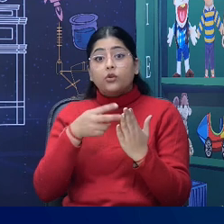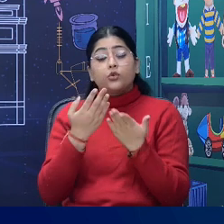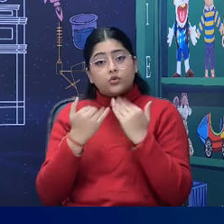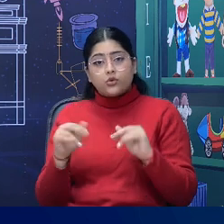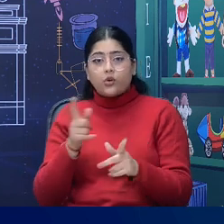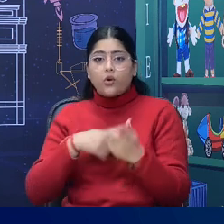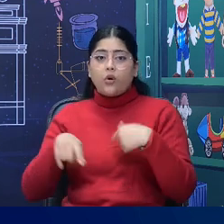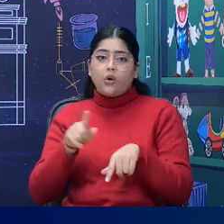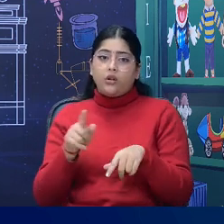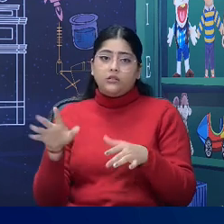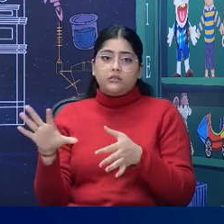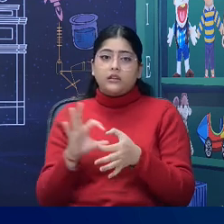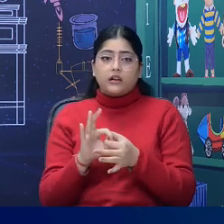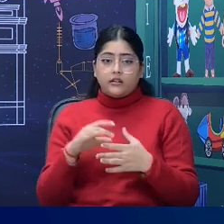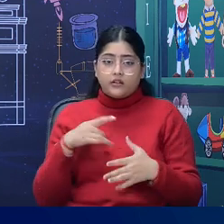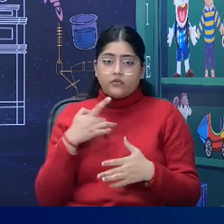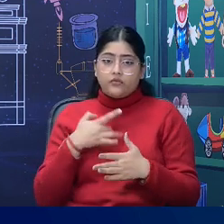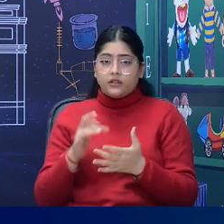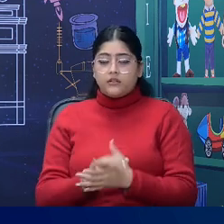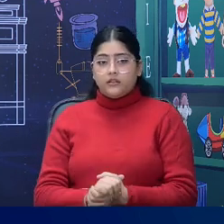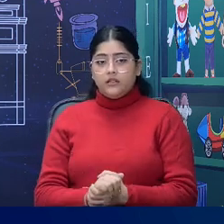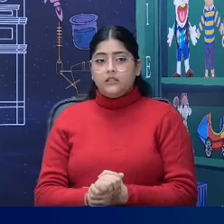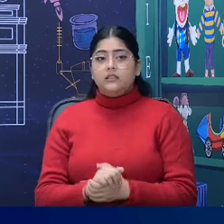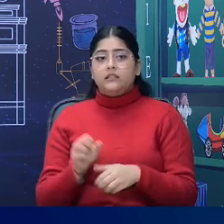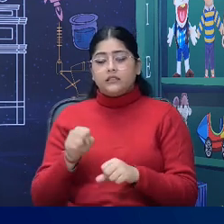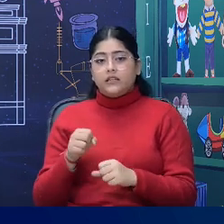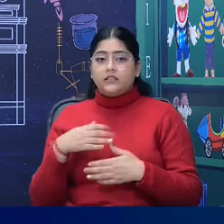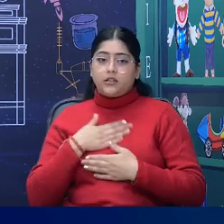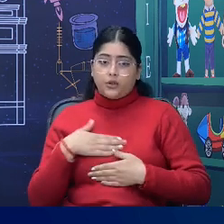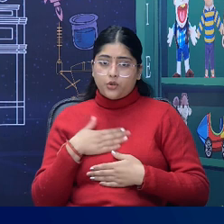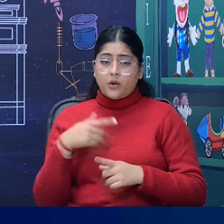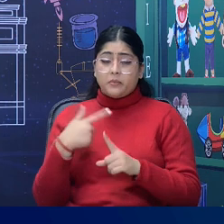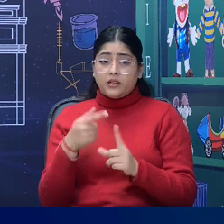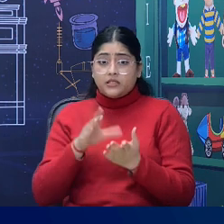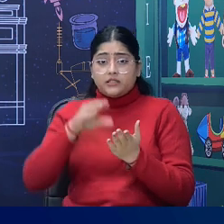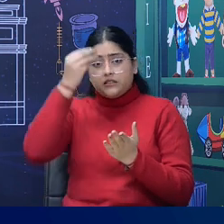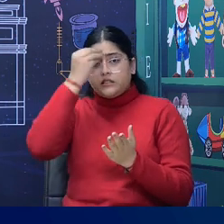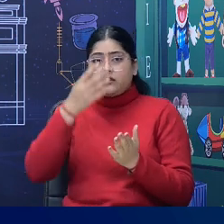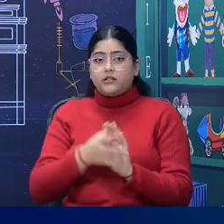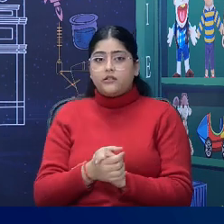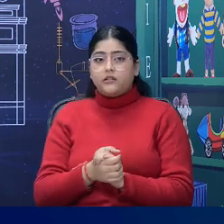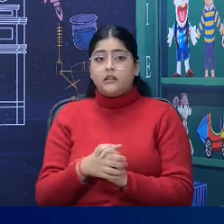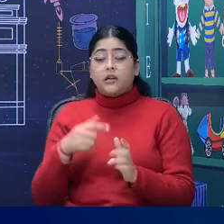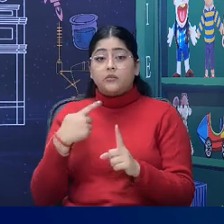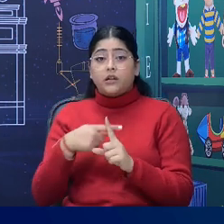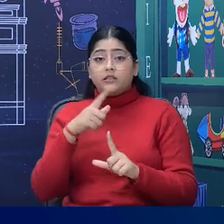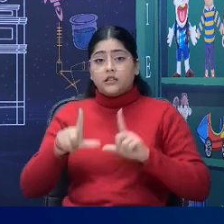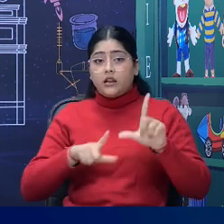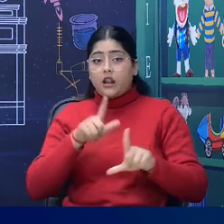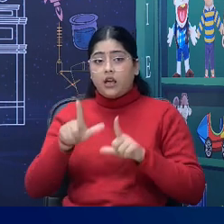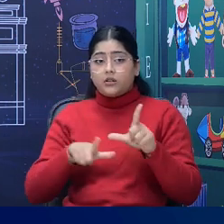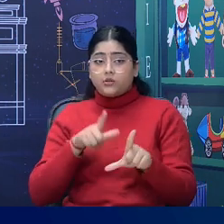उससे एक जुड़ाव महसूस करते हैं जी आनंद भी आता है और शिक्षा भी मिलती है और उनकी भाषा भी शैली भी जो है